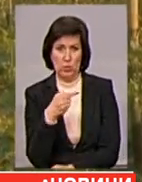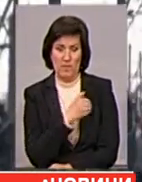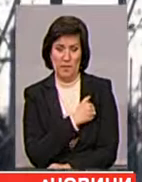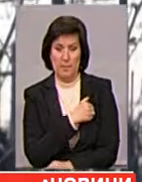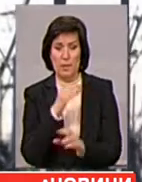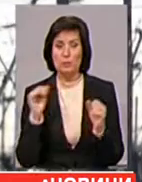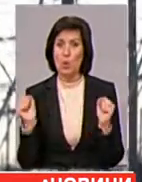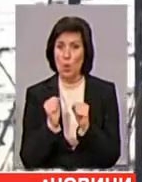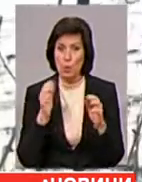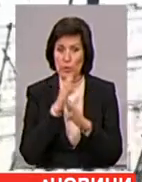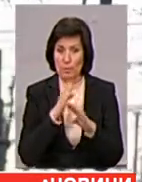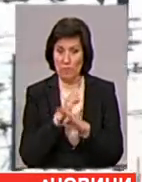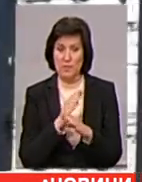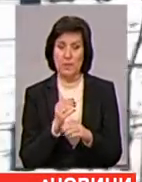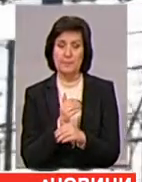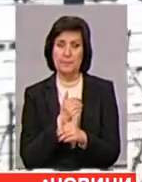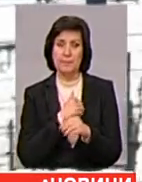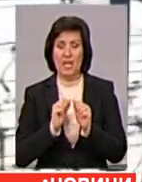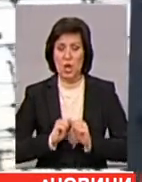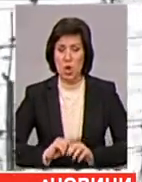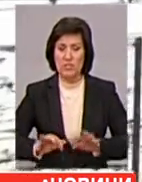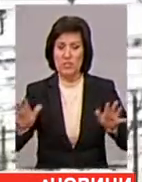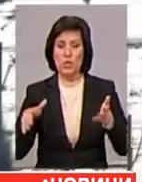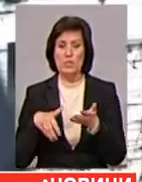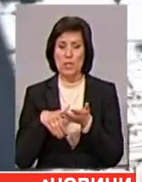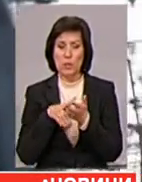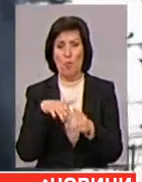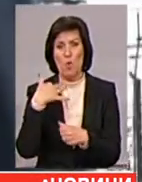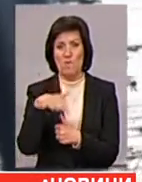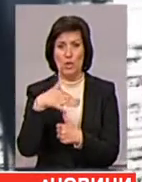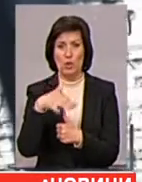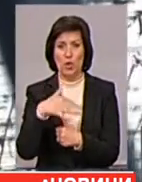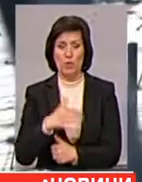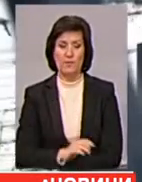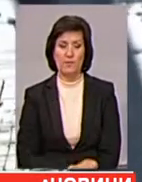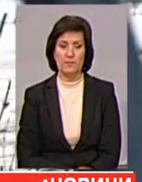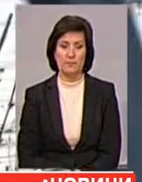А ще холодне повітря біля землі намагаються розвіяти за допомогою вертольотів.